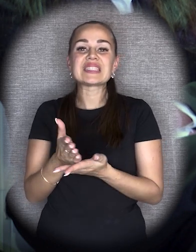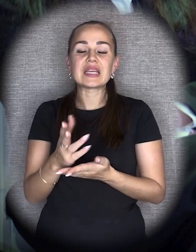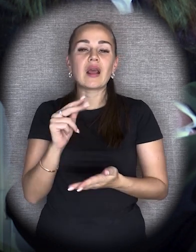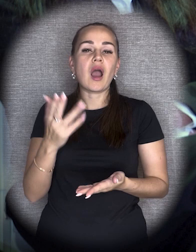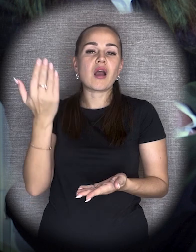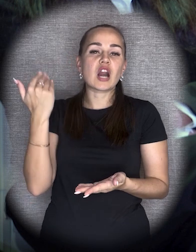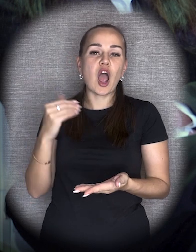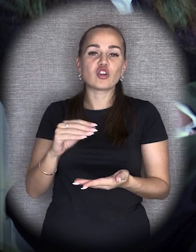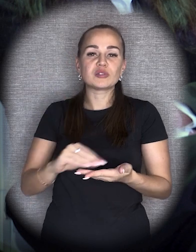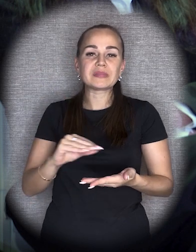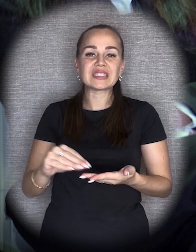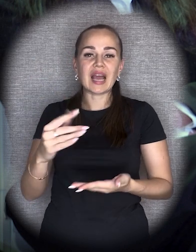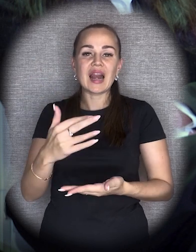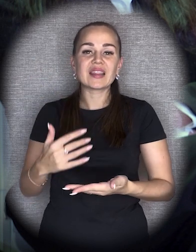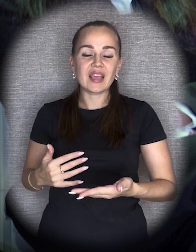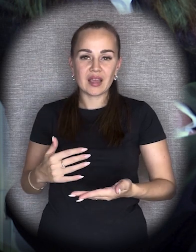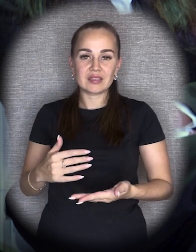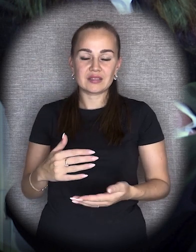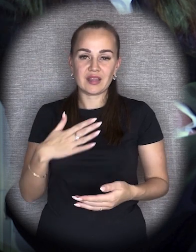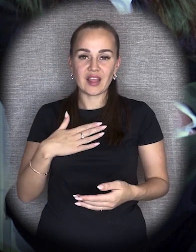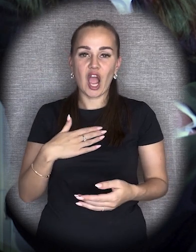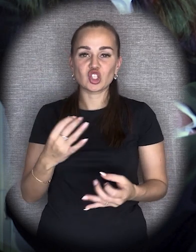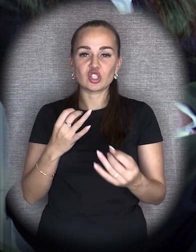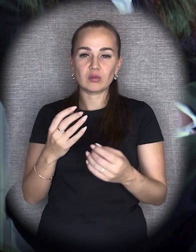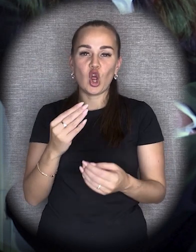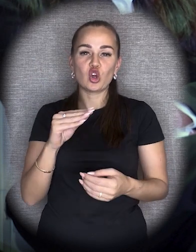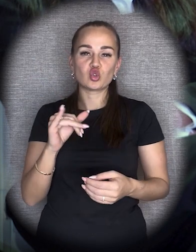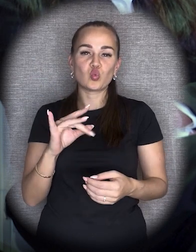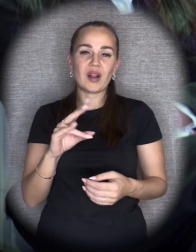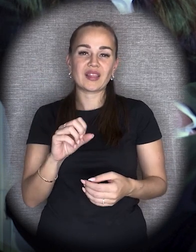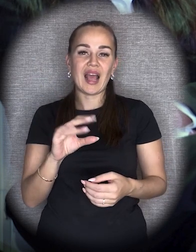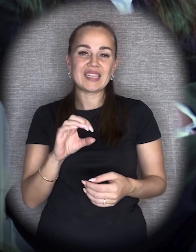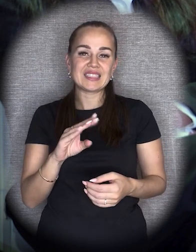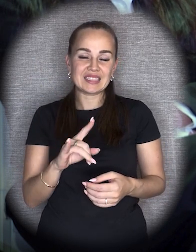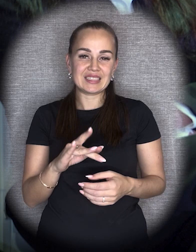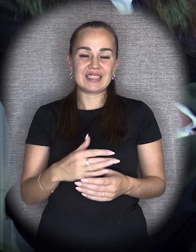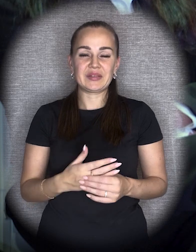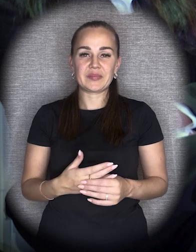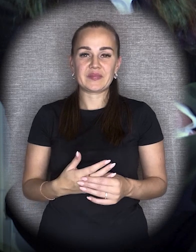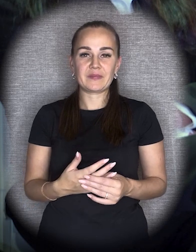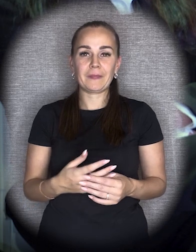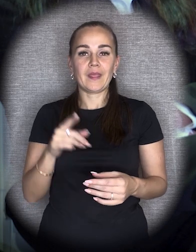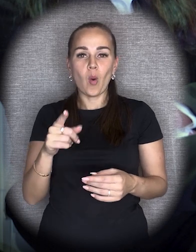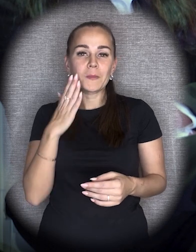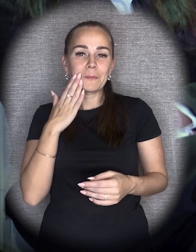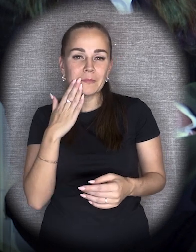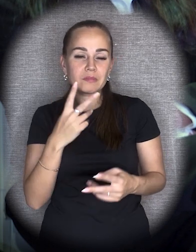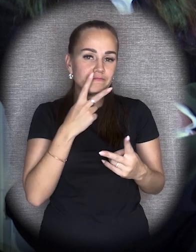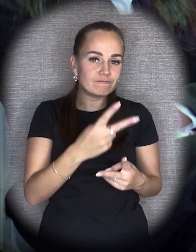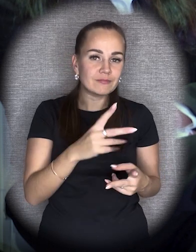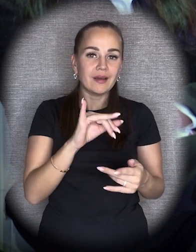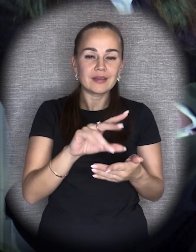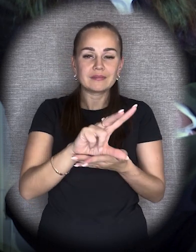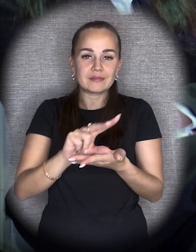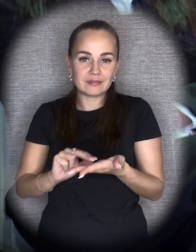тексты наши журналисты и кинохроники, получается, в 50-х годах,